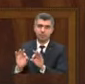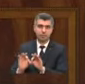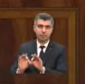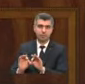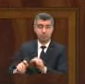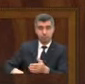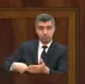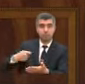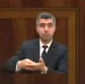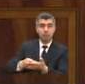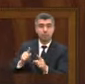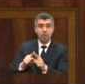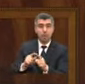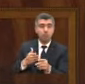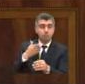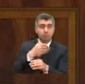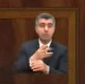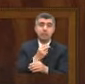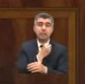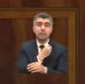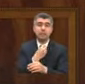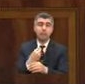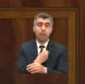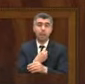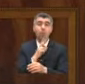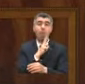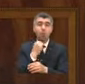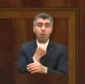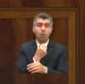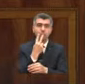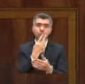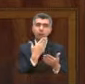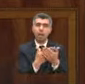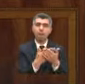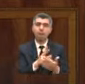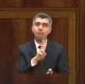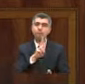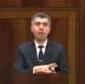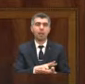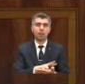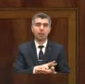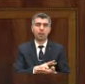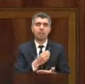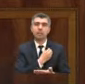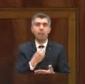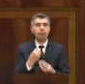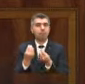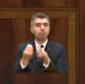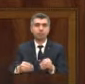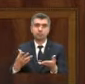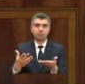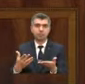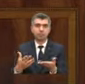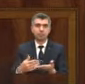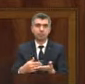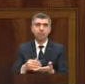جيبه، المواطن اللي كيمشي للمستشفيات العمومية تيعرف الواقع الصحي البائس اللي كاين في بلادنا.